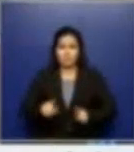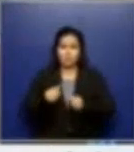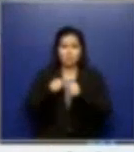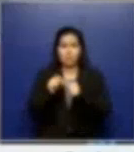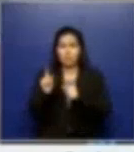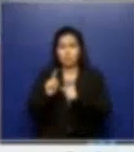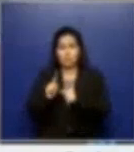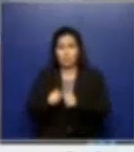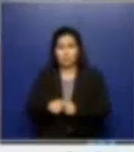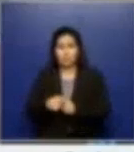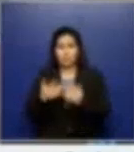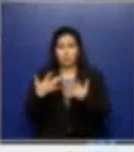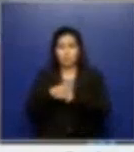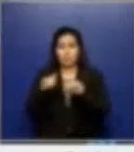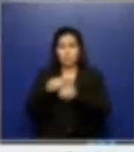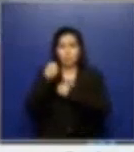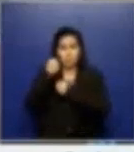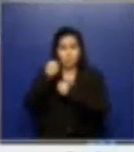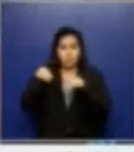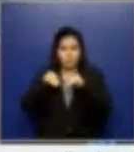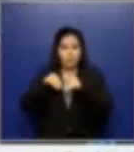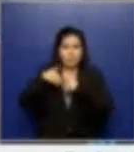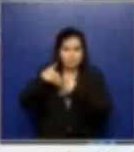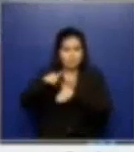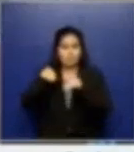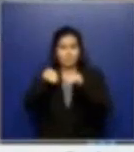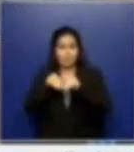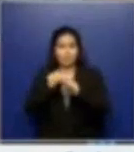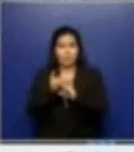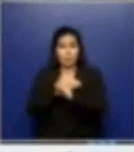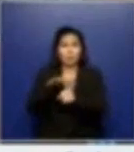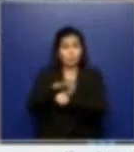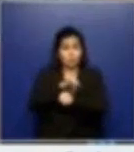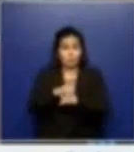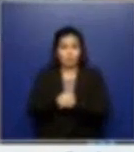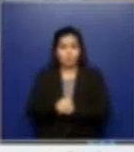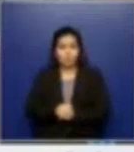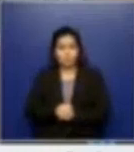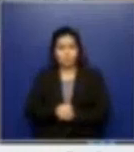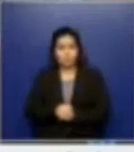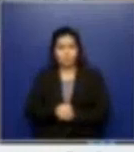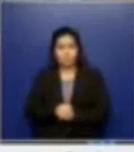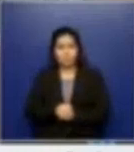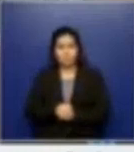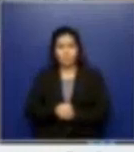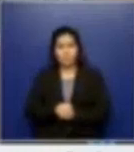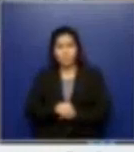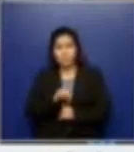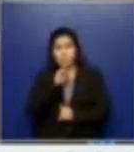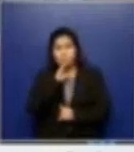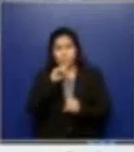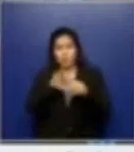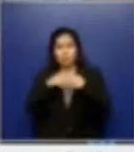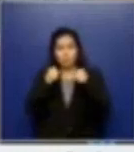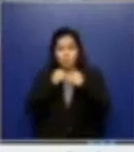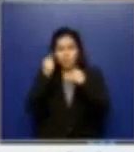แล้วม็อบจะออกมาแล้วเขาจะไล่ท่านแล้วตอนนั้นน่ะก่อนโควิดนะถ้าเป็นนักมวยท่านชกไปท่านก็มองพี่เลี้ยงไปจะนอนมุมไหนดีออก